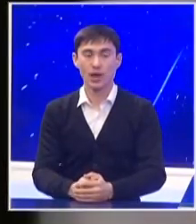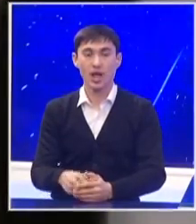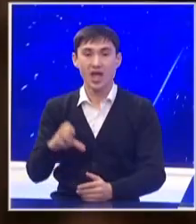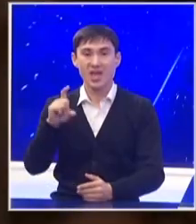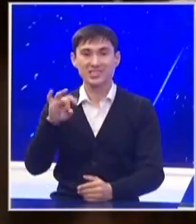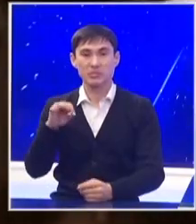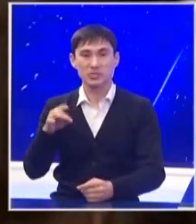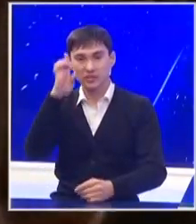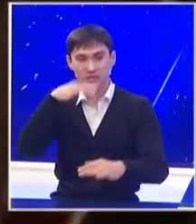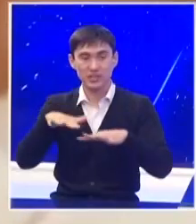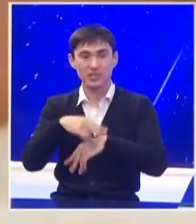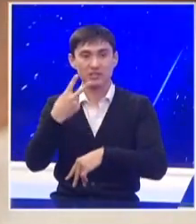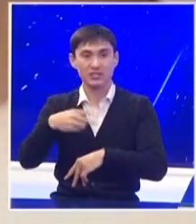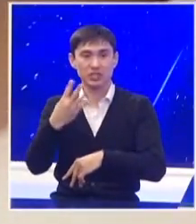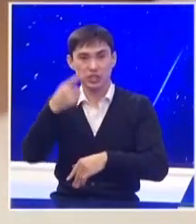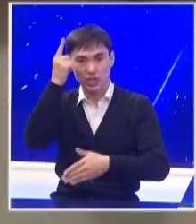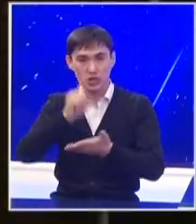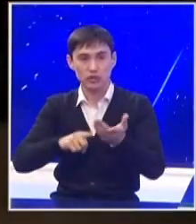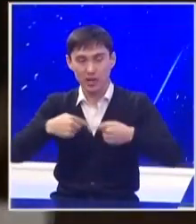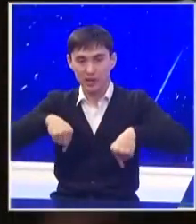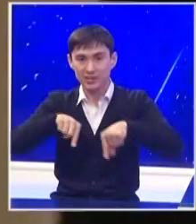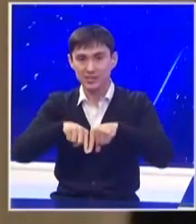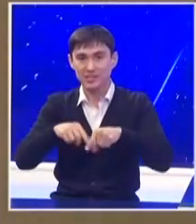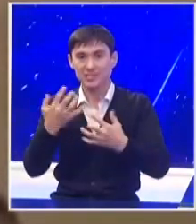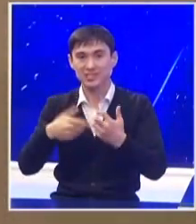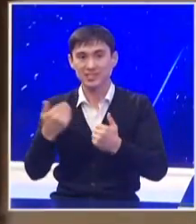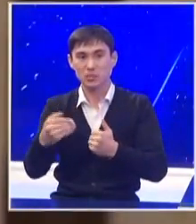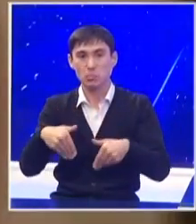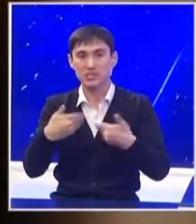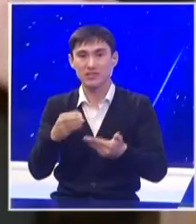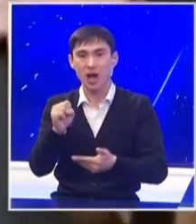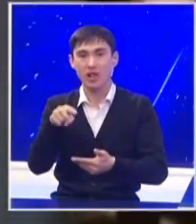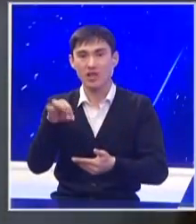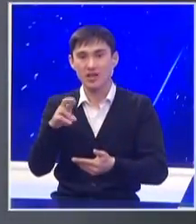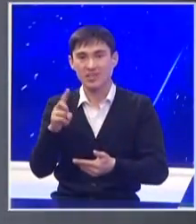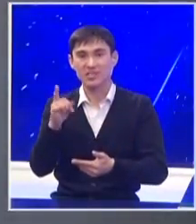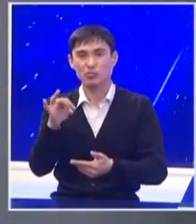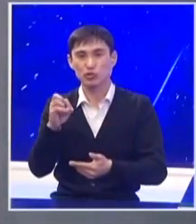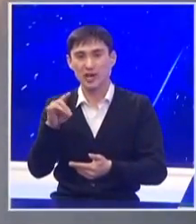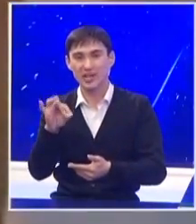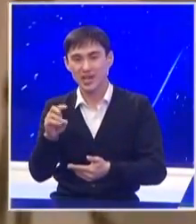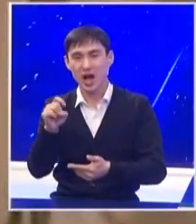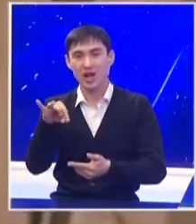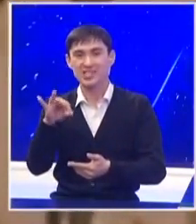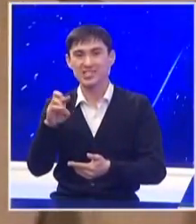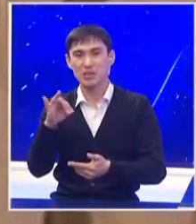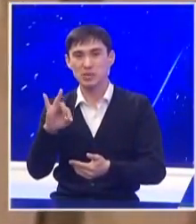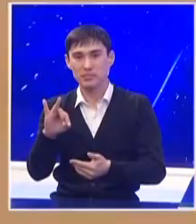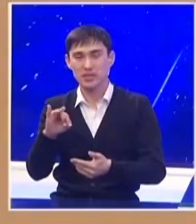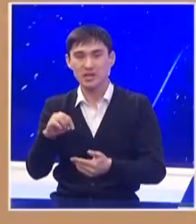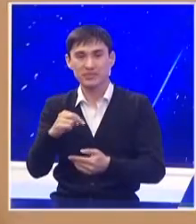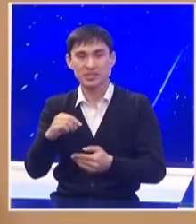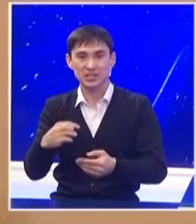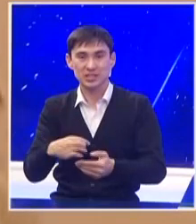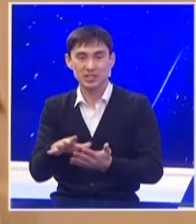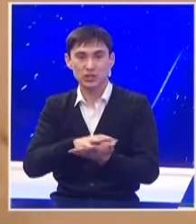Экстремистскими в стране признаны 24 религиозные организации. Среди них представители Аль-Аят, Хизбут-Тахрир, Аль-Ислами.